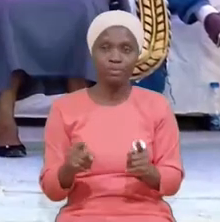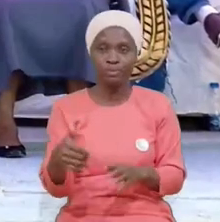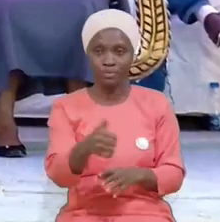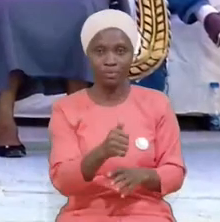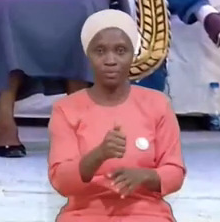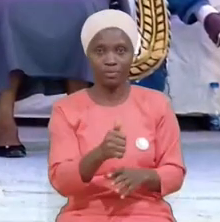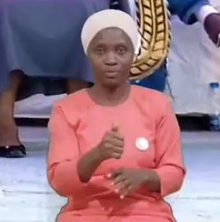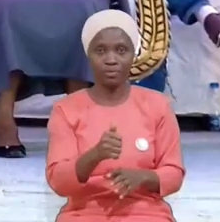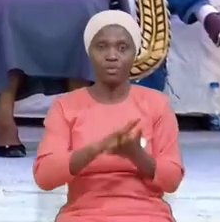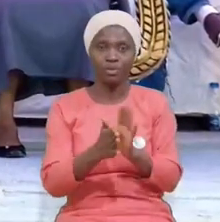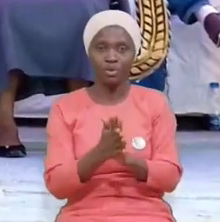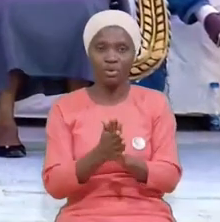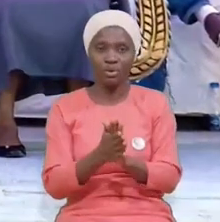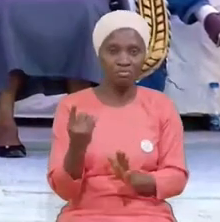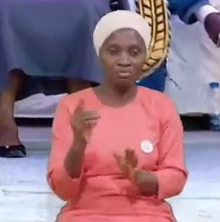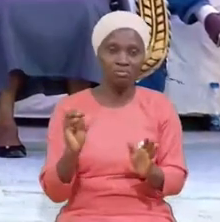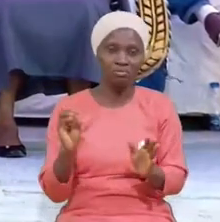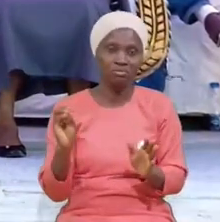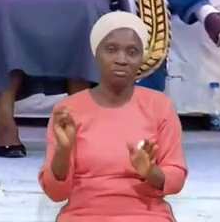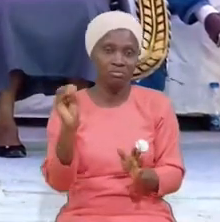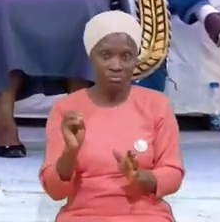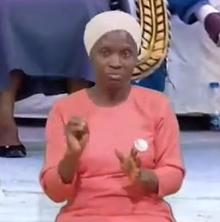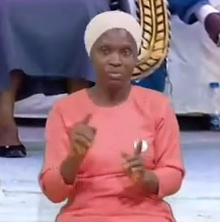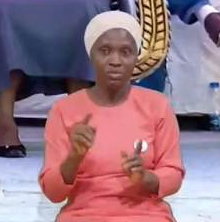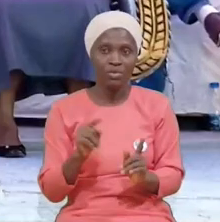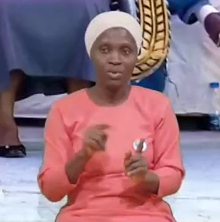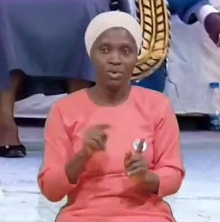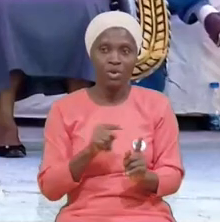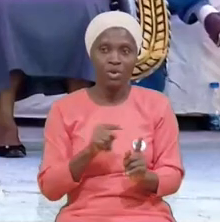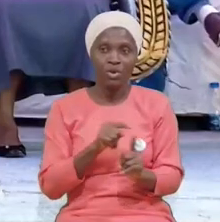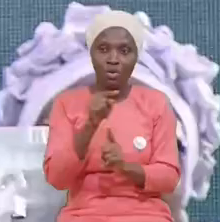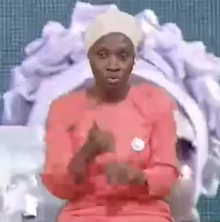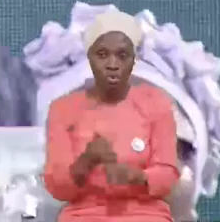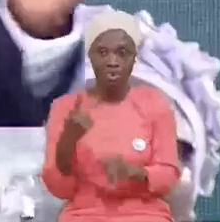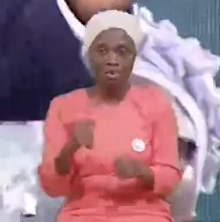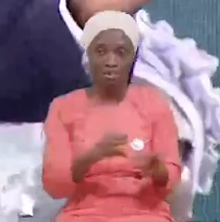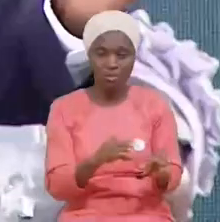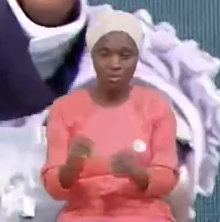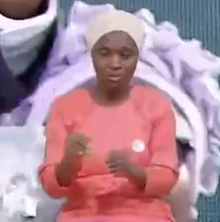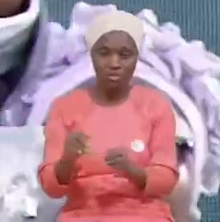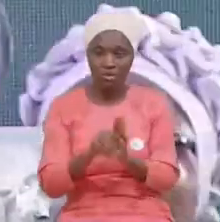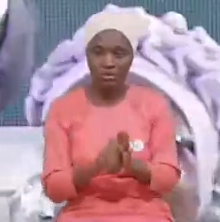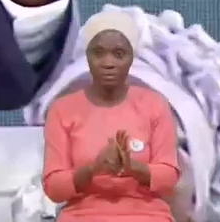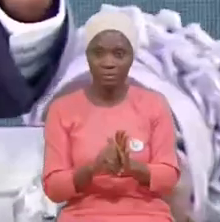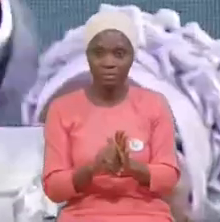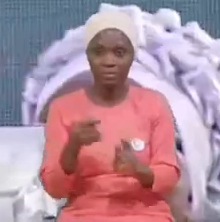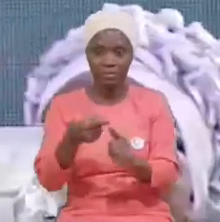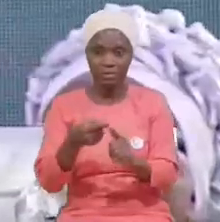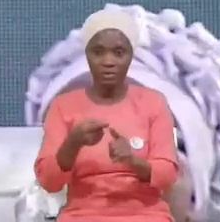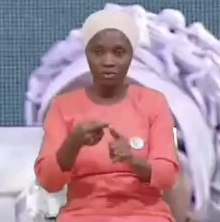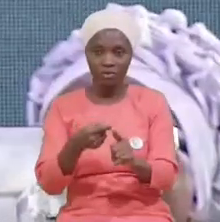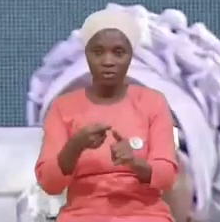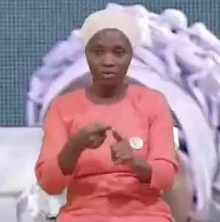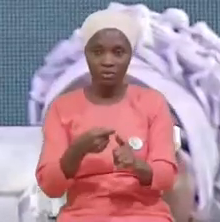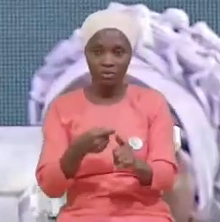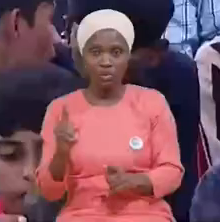Zéro. Mais quand vous amenez 1, vous rapprochez le